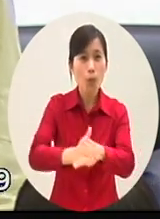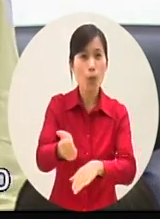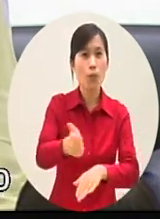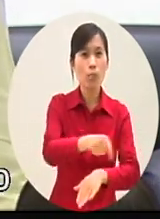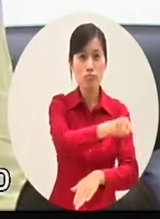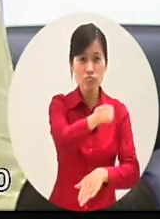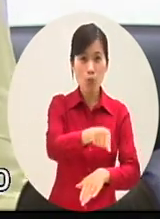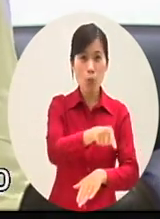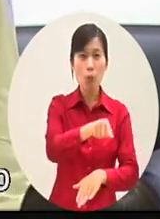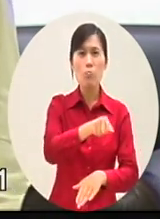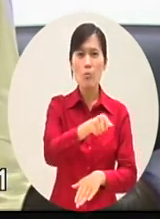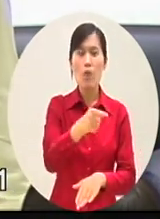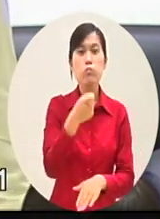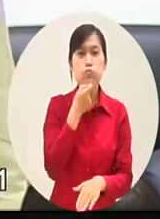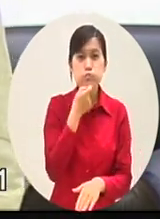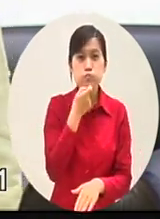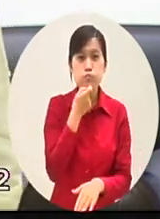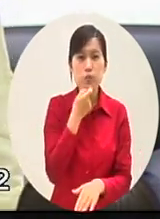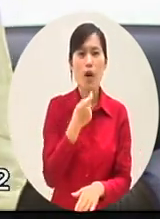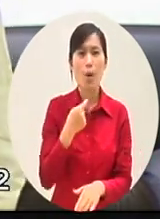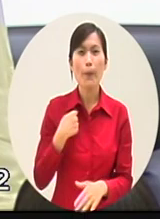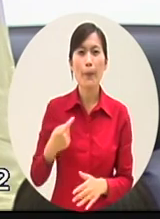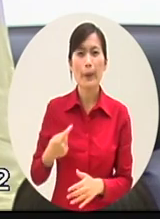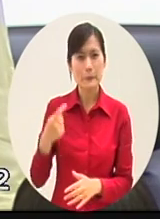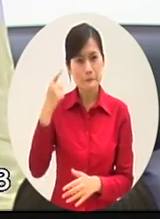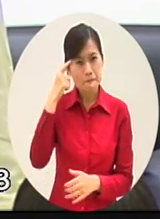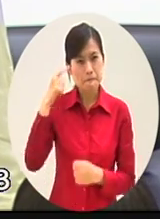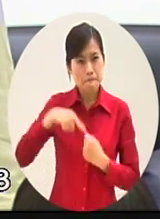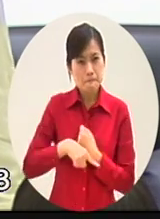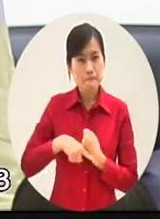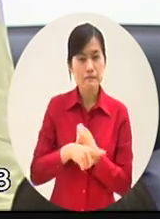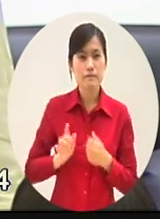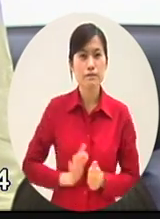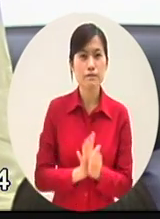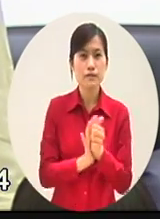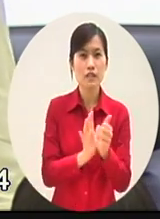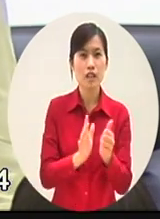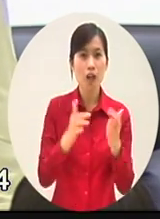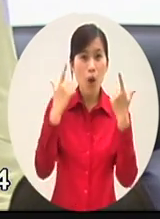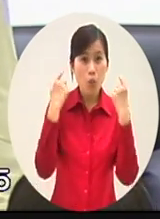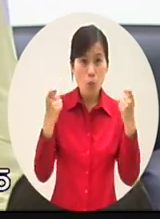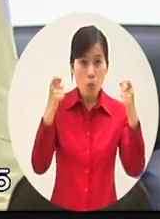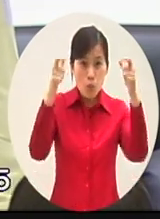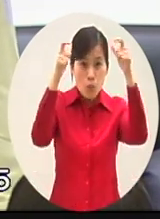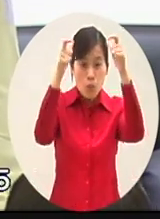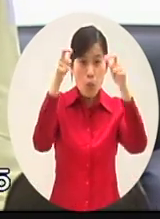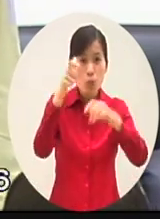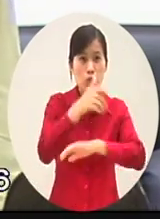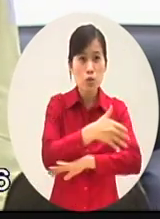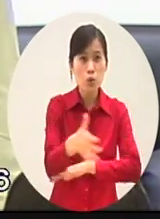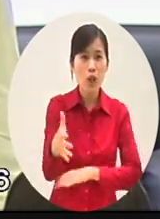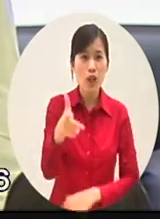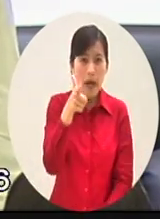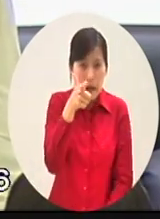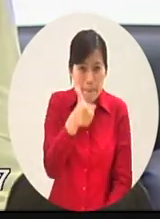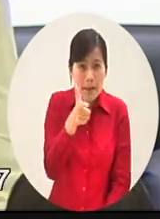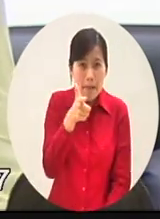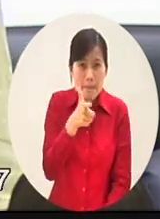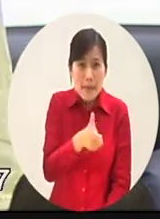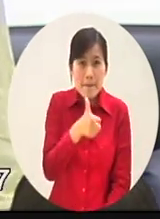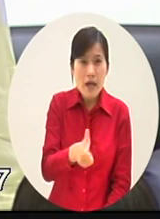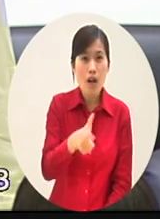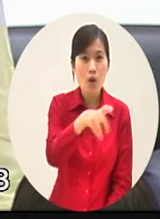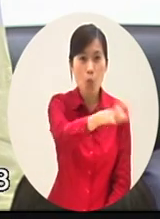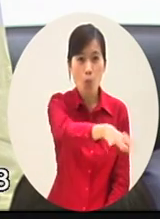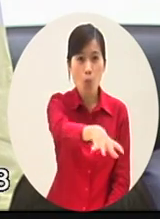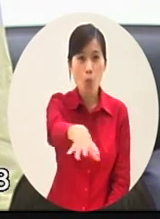们应该想办法来促成，因为其实有我们原高雄县他们还蛮多靶场的。我们可以找看